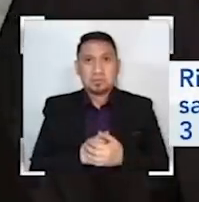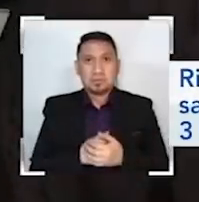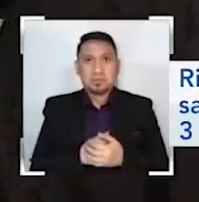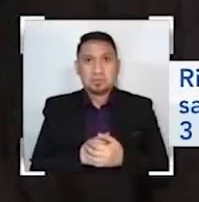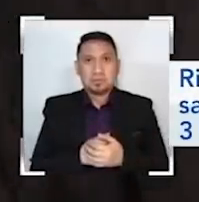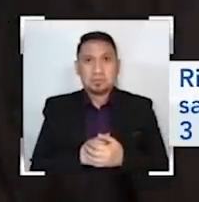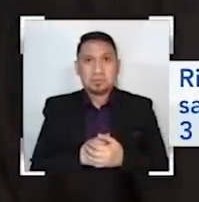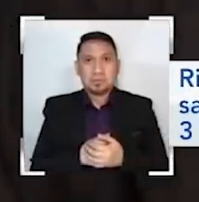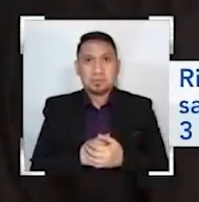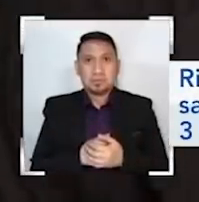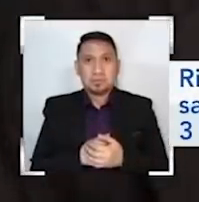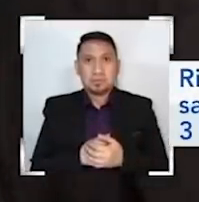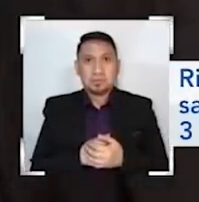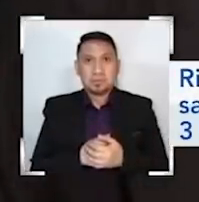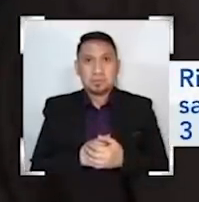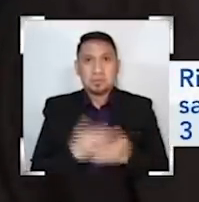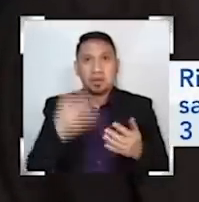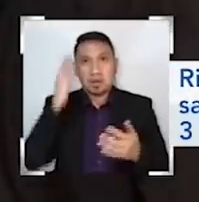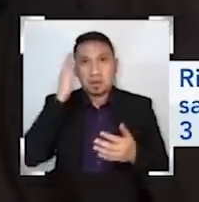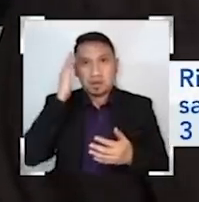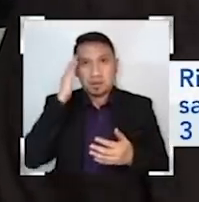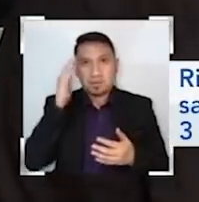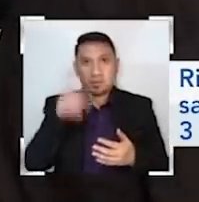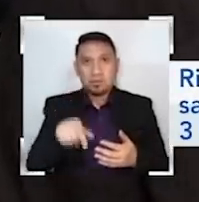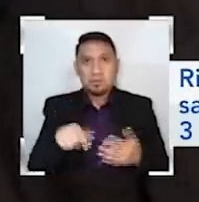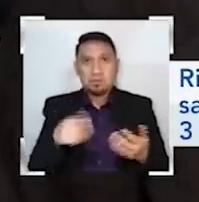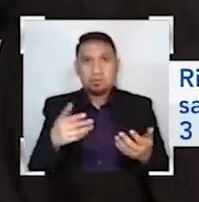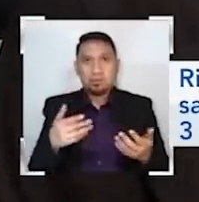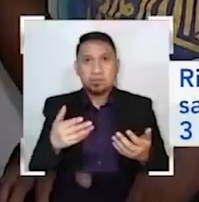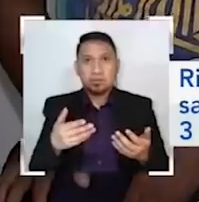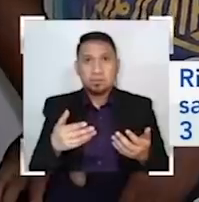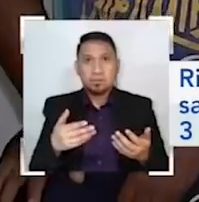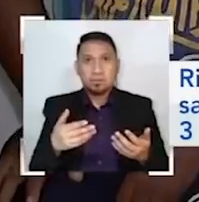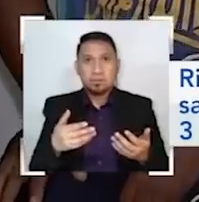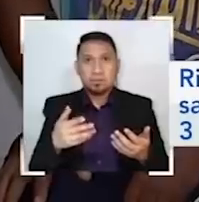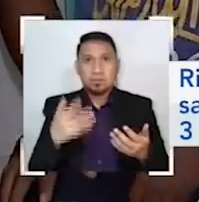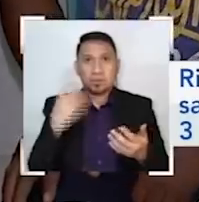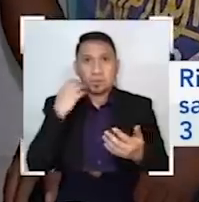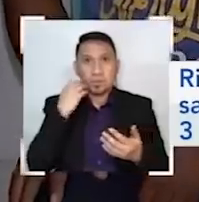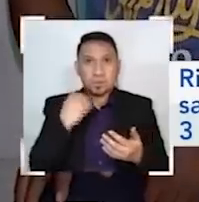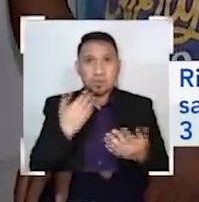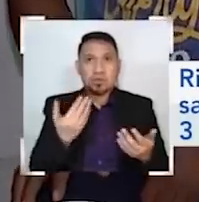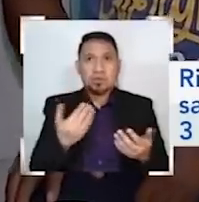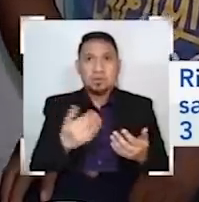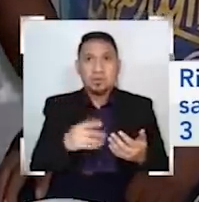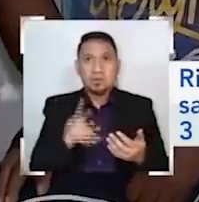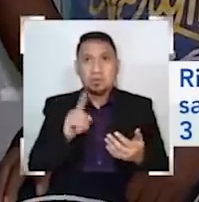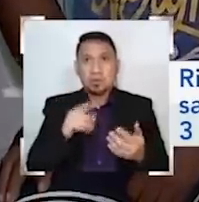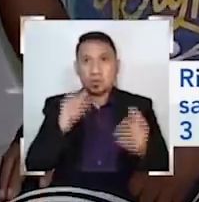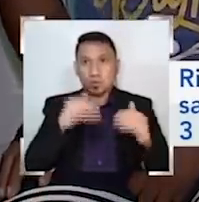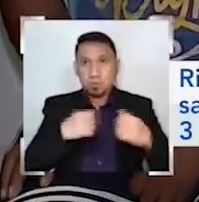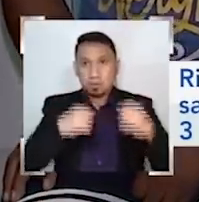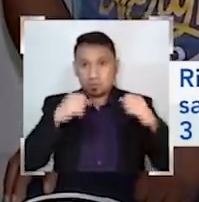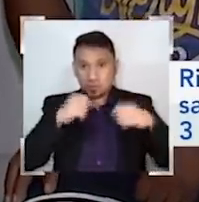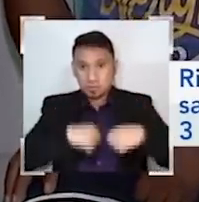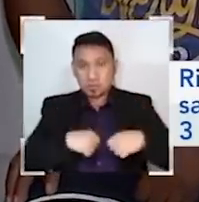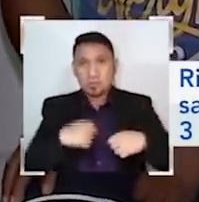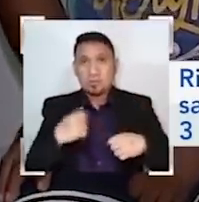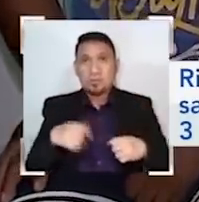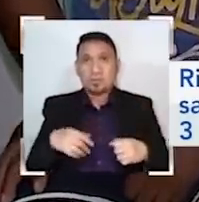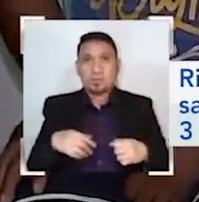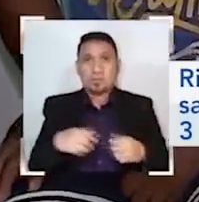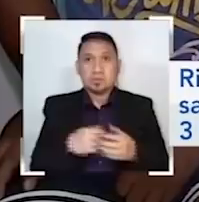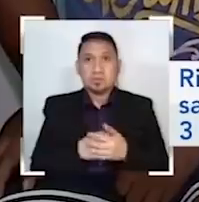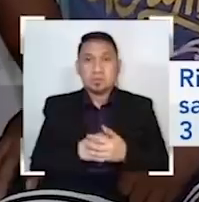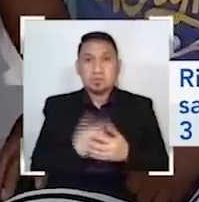malaki na po yung binigay niyong 10K, kaya lang po. Ayun nga po, kinapos po. Napagkasunduan na magdadagdag pa ulit sila ng